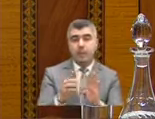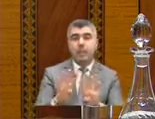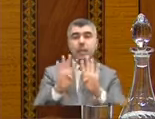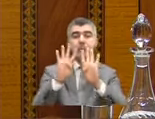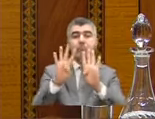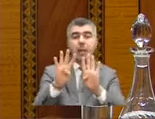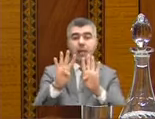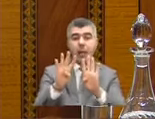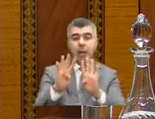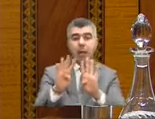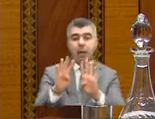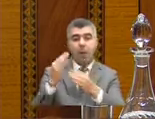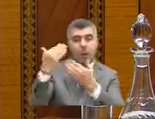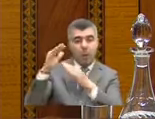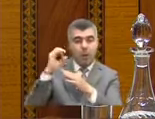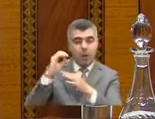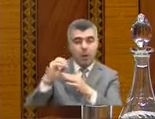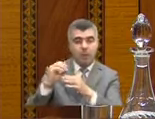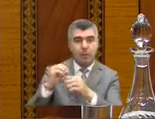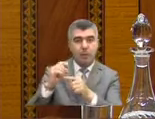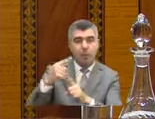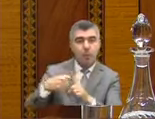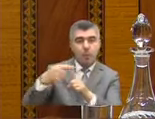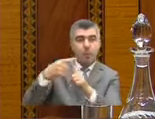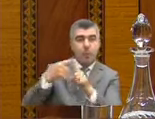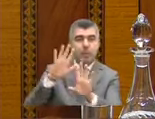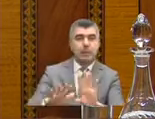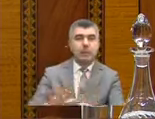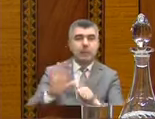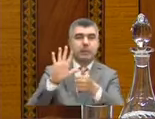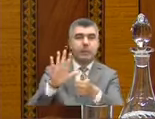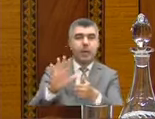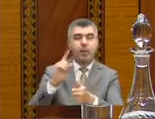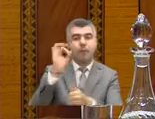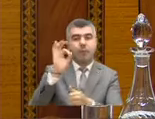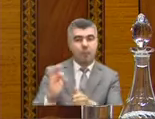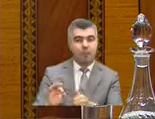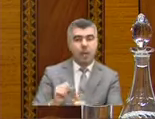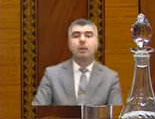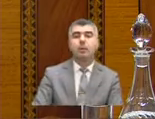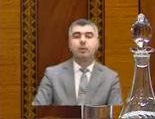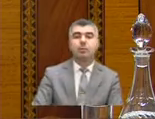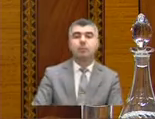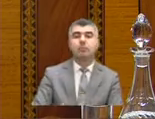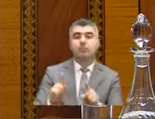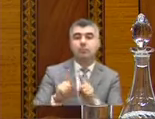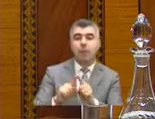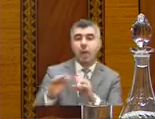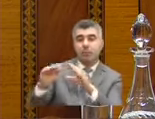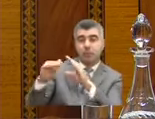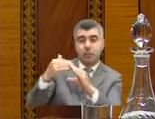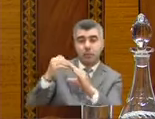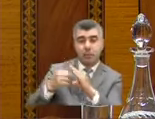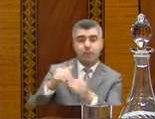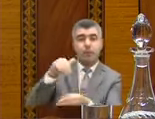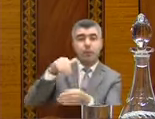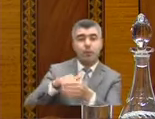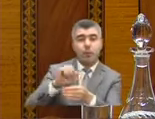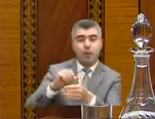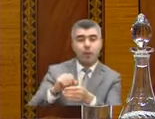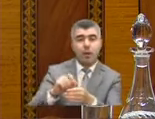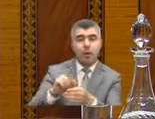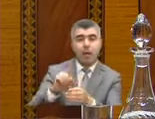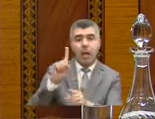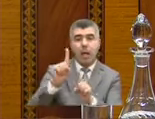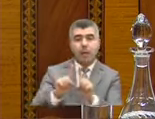11.8 مليون سائح، أي ارتفاع 16%، وكذلك في المداخيل التي بلغت 76.4 مليار درهم،